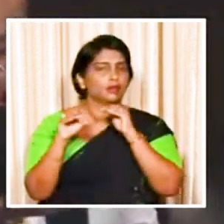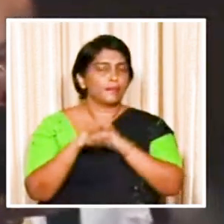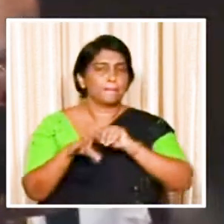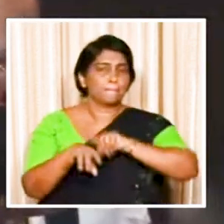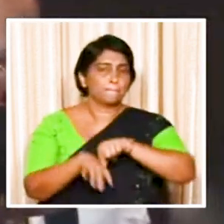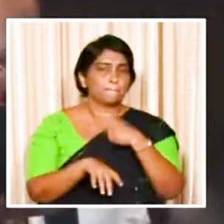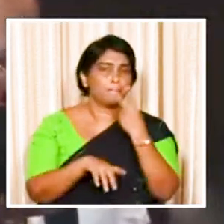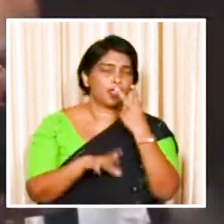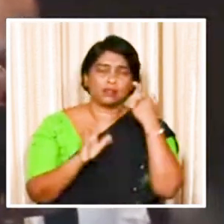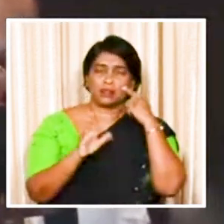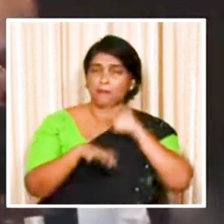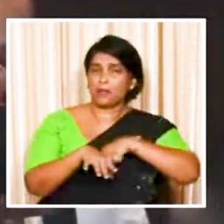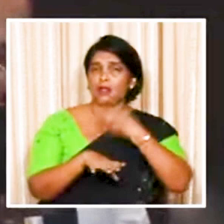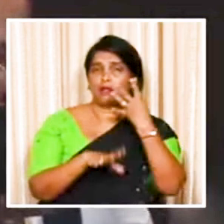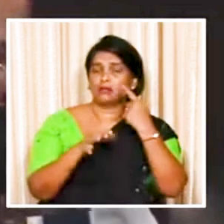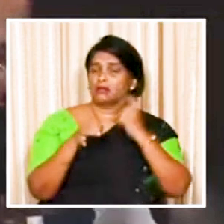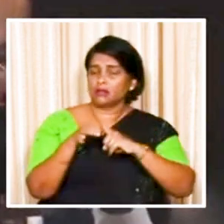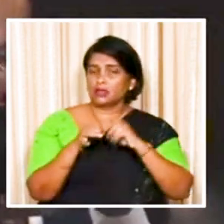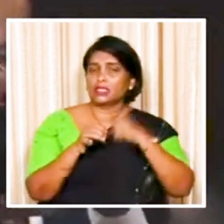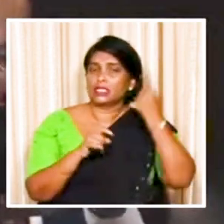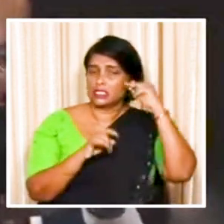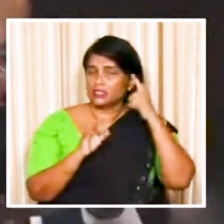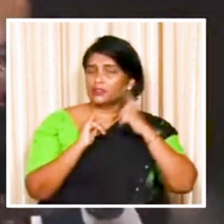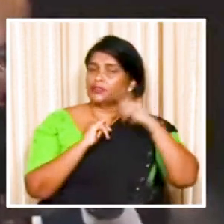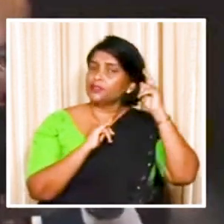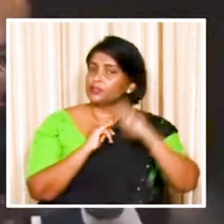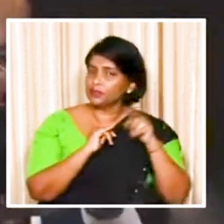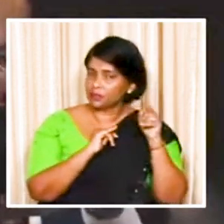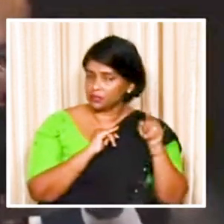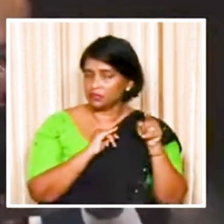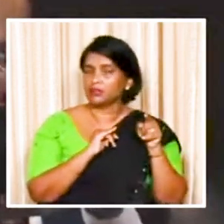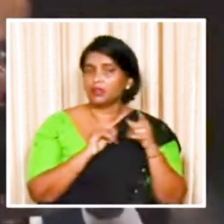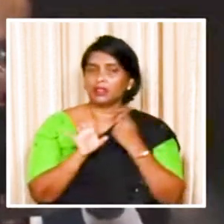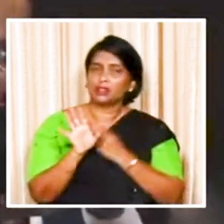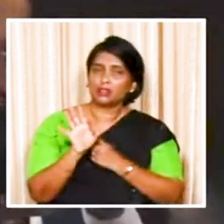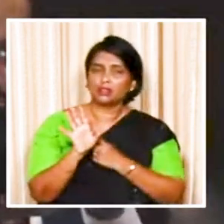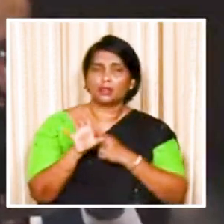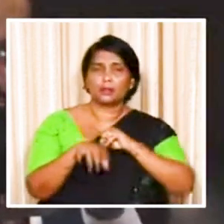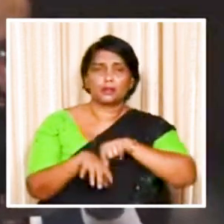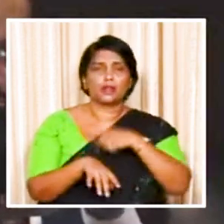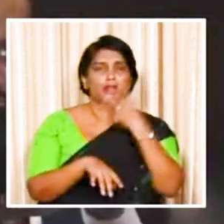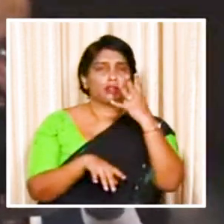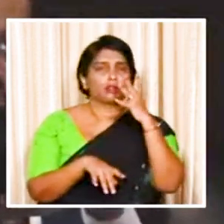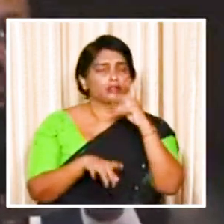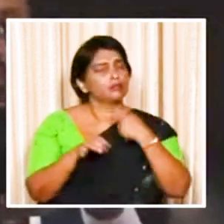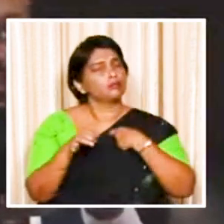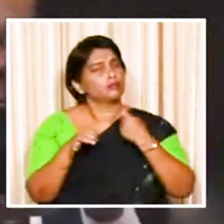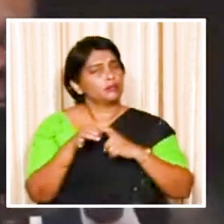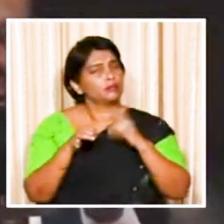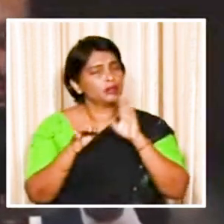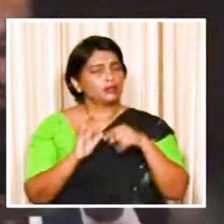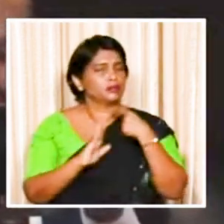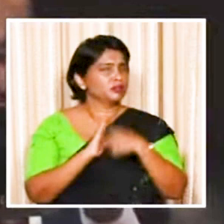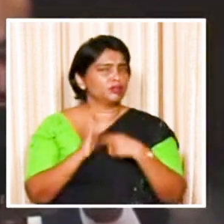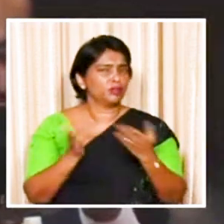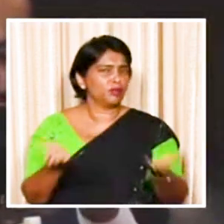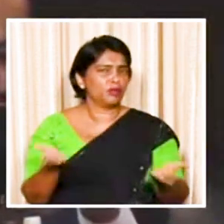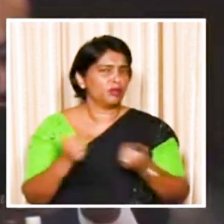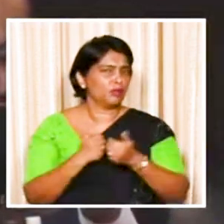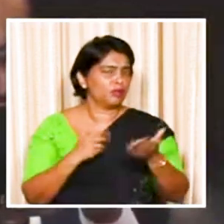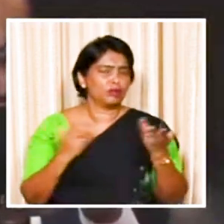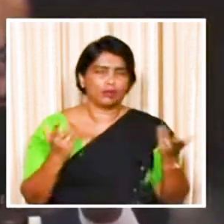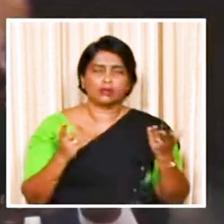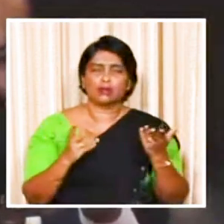யாழ்ப்பாண பல்கலைக்கழகத்தினுடைய மாணவன் 4.5 மணித்தியாலங்கள் விசாரணைக்கு உட்படுத்தப்பட்டிருக்கிறார். நாட்டில் என்ன நடக்கிறது? இங்கே கொழும்புல இருக்கிற